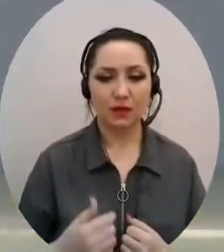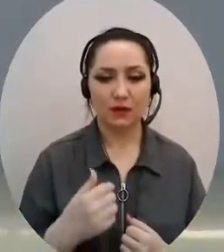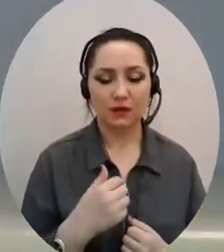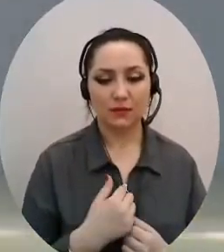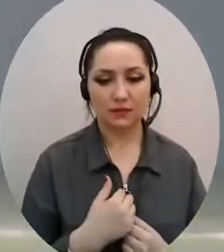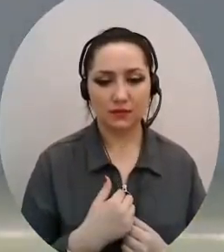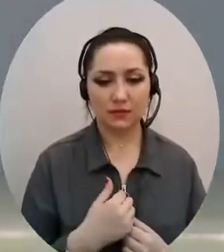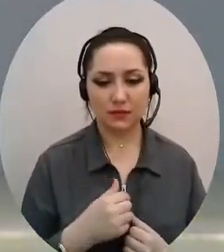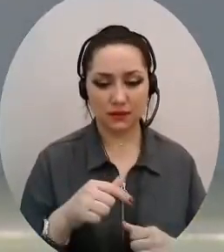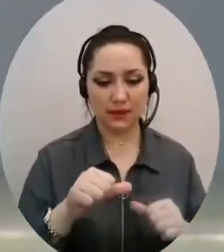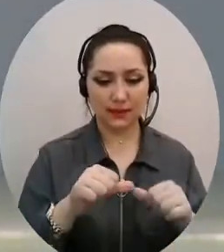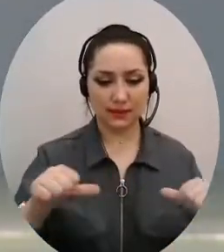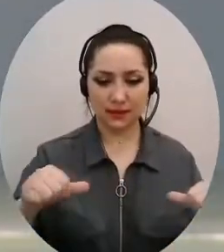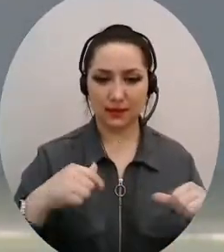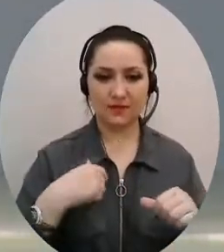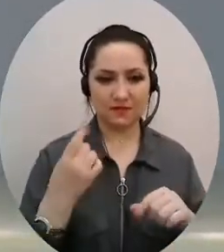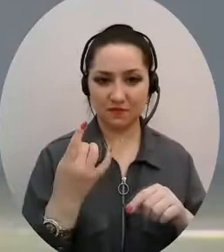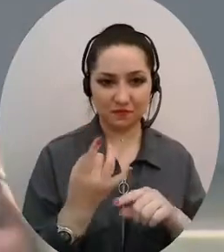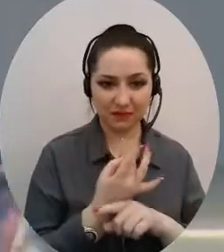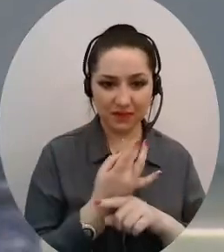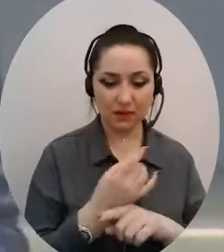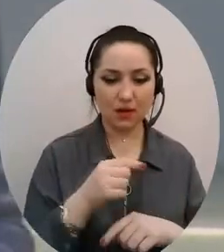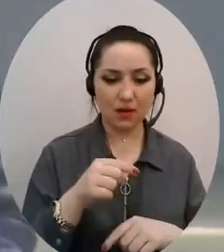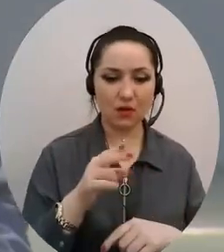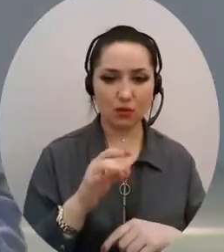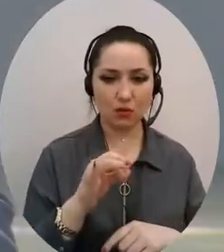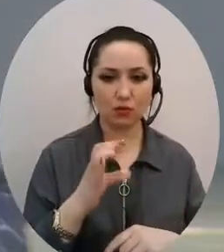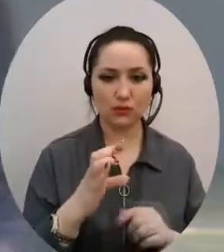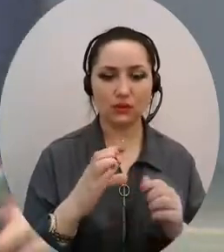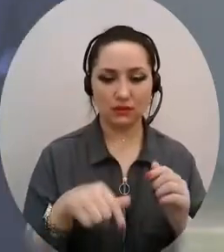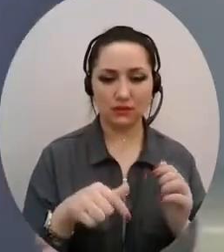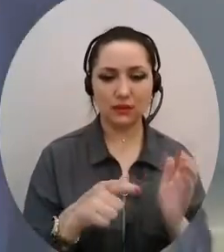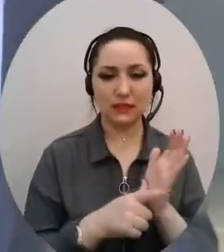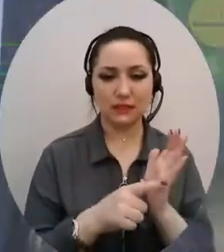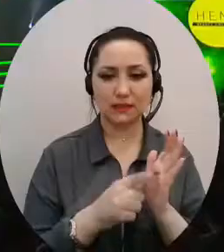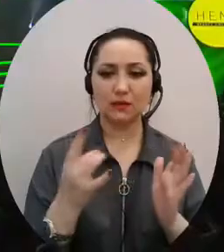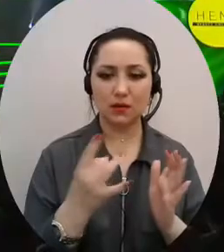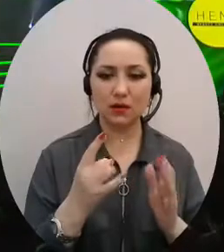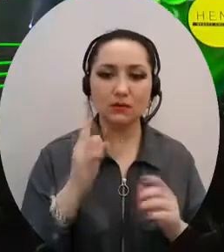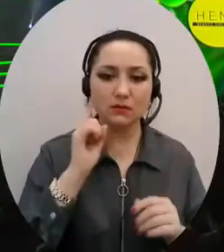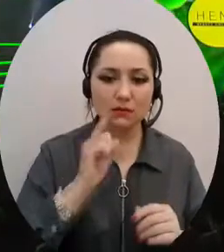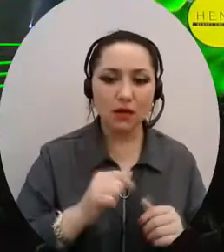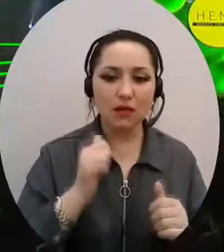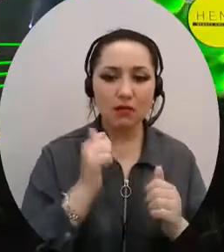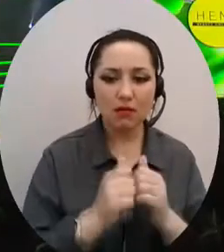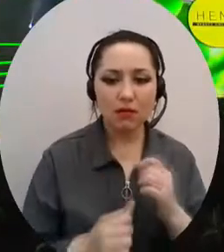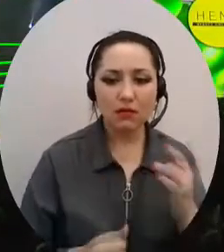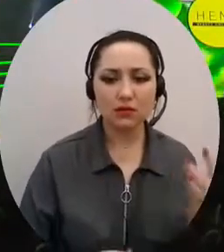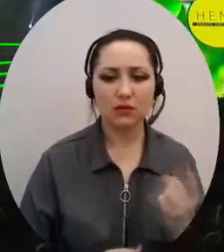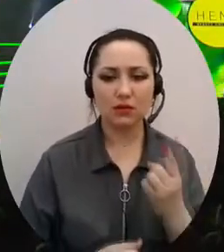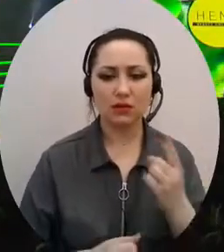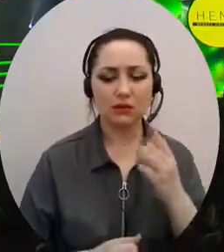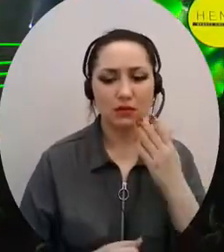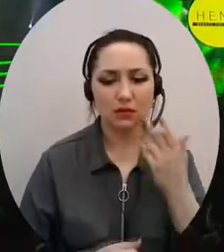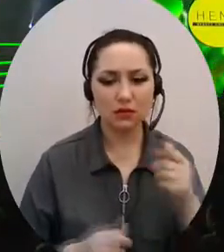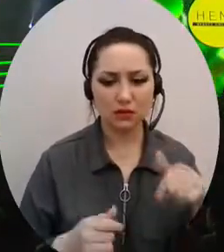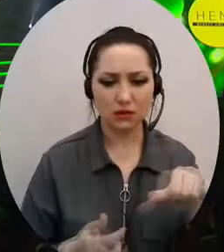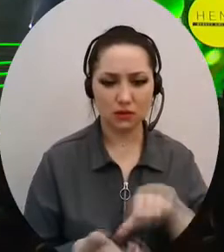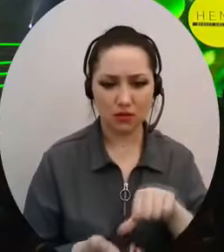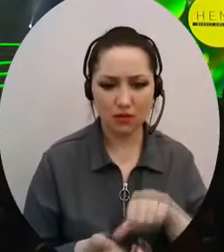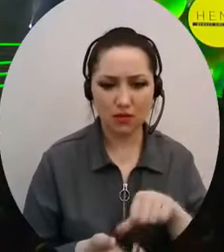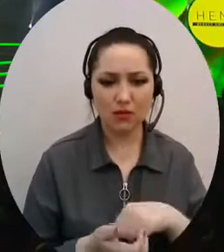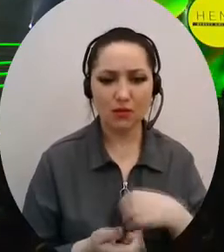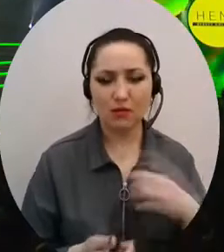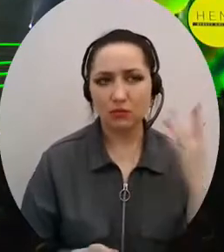На сцене я впервые, но в Крокусе я уже 7-й раз. И знаете, каждый раз, когда я находился здесь, я